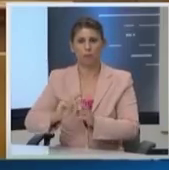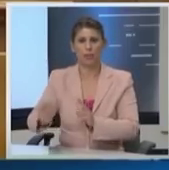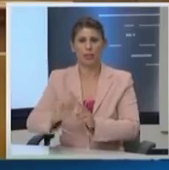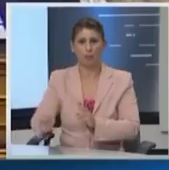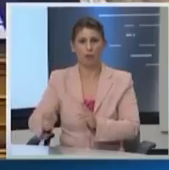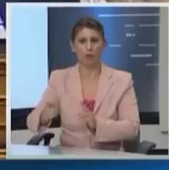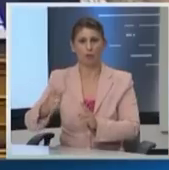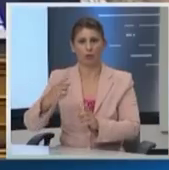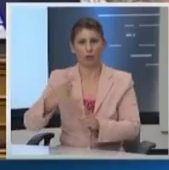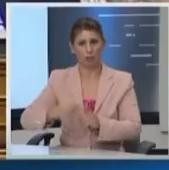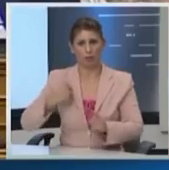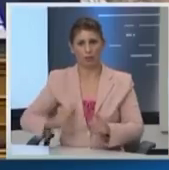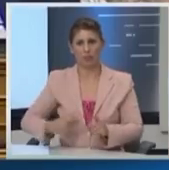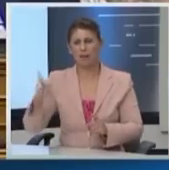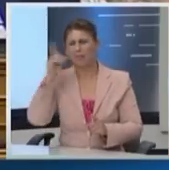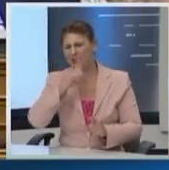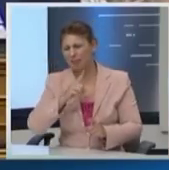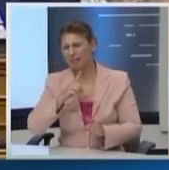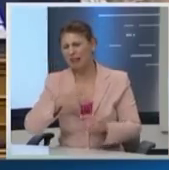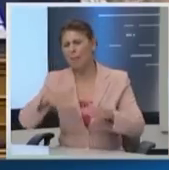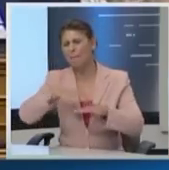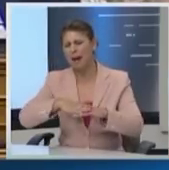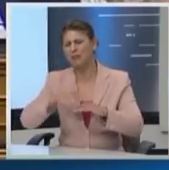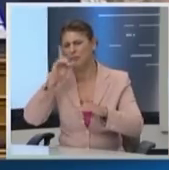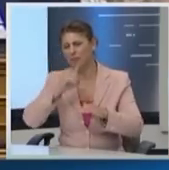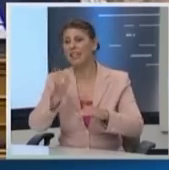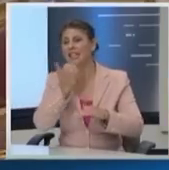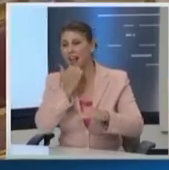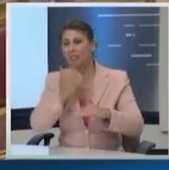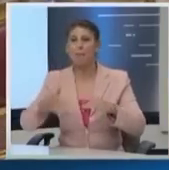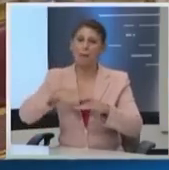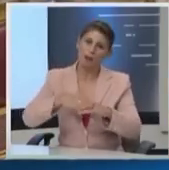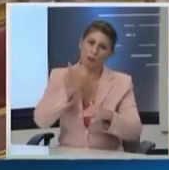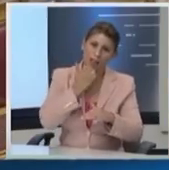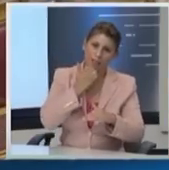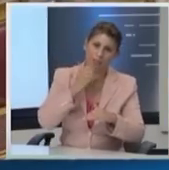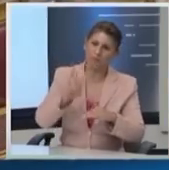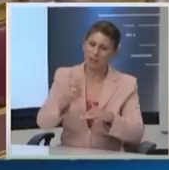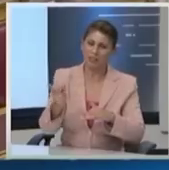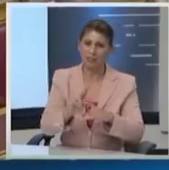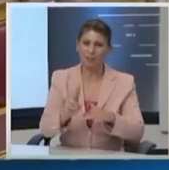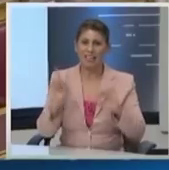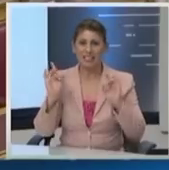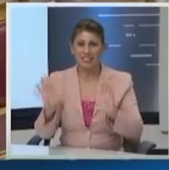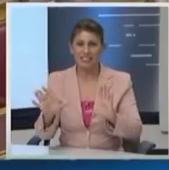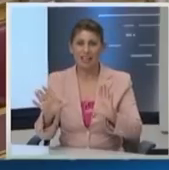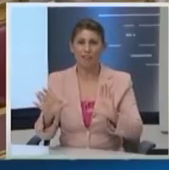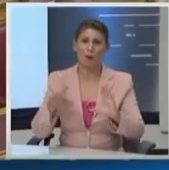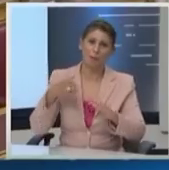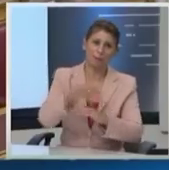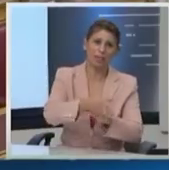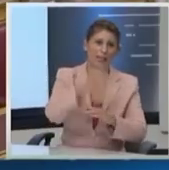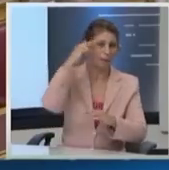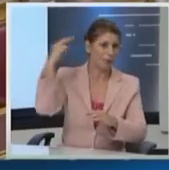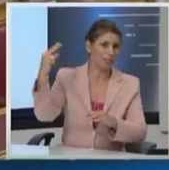δημόσιο. Ψέματα επί ψεμάτων. Ή λάθη επιλαθών. Ένα από τα δύο πρέπει να διαλέξετε. Ή τζάμπα πήγε το Χάρβαρτ,